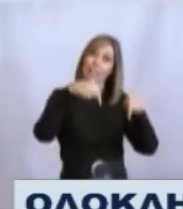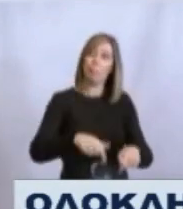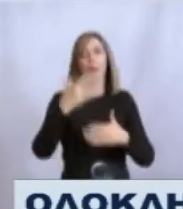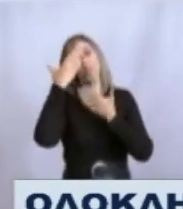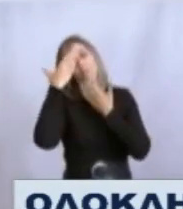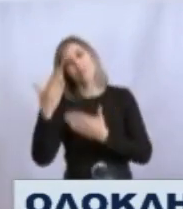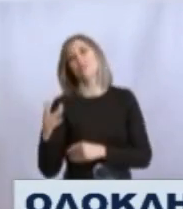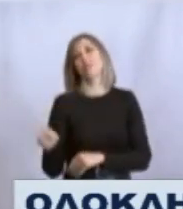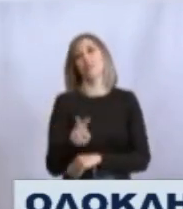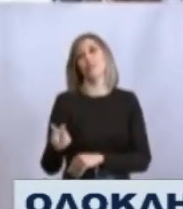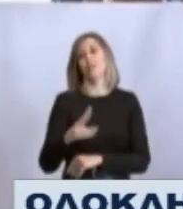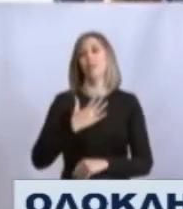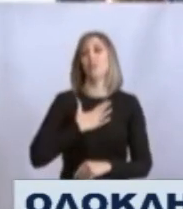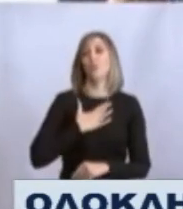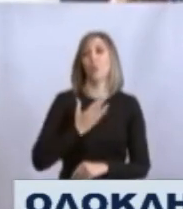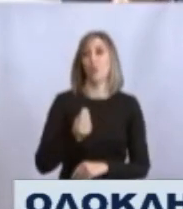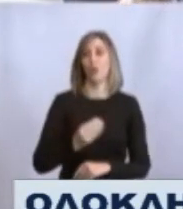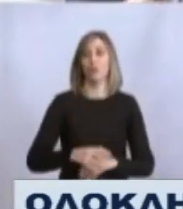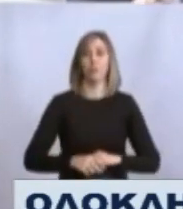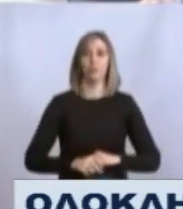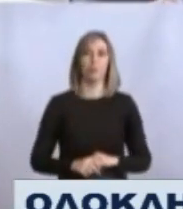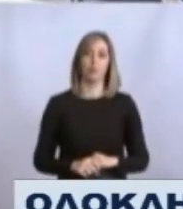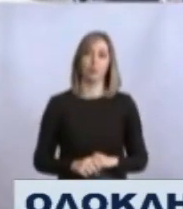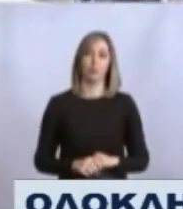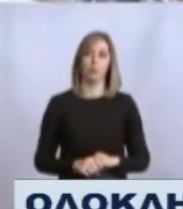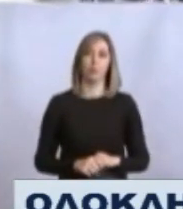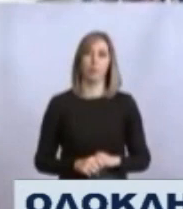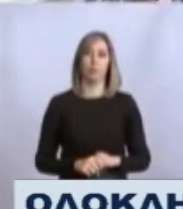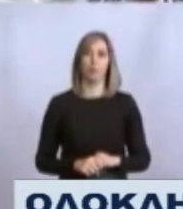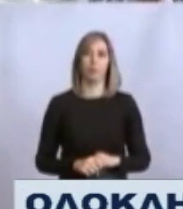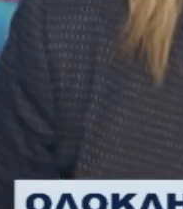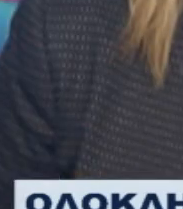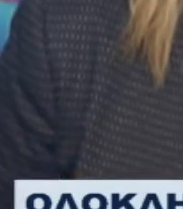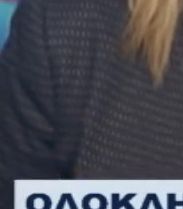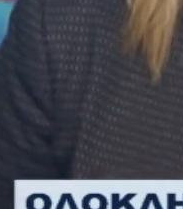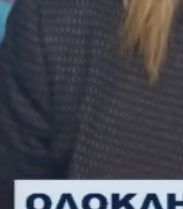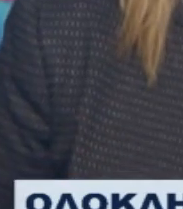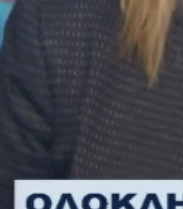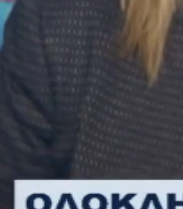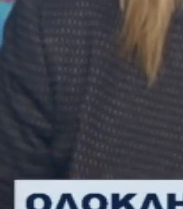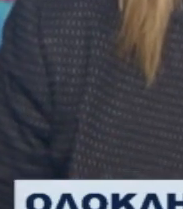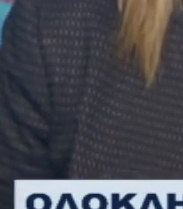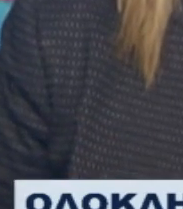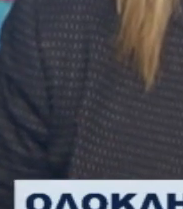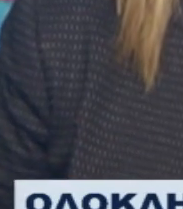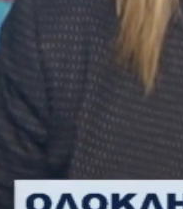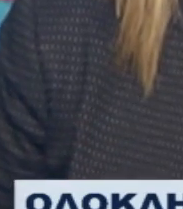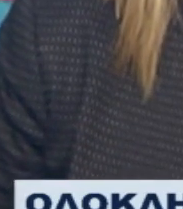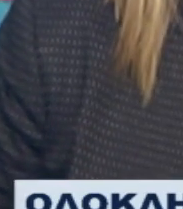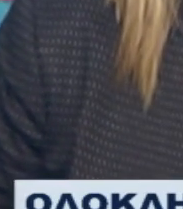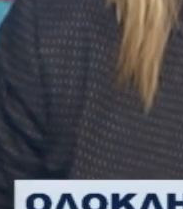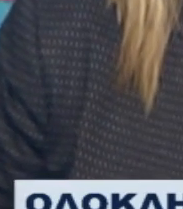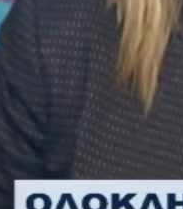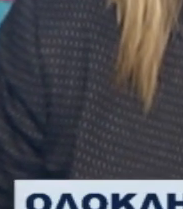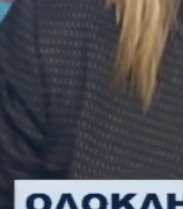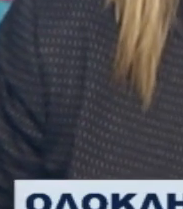μια πολιτική η οποία δεν έχει κομματικό και ιδεολογικό χρώμα. Καλωσορίζω στο σημείο αυτό τον καθηγητή,